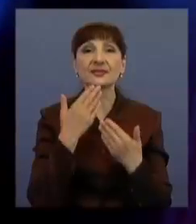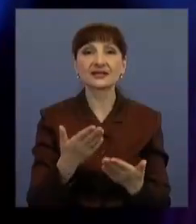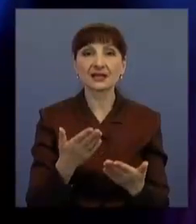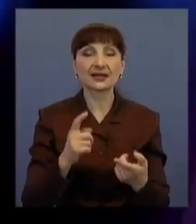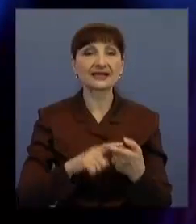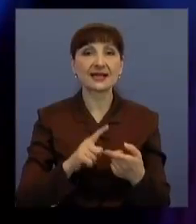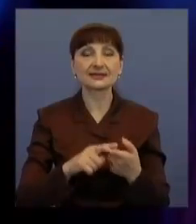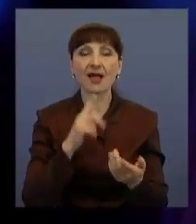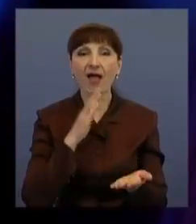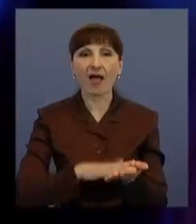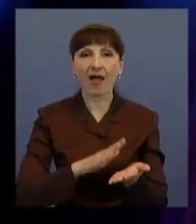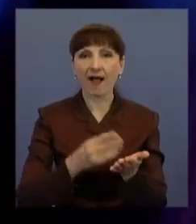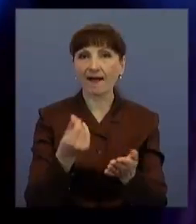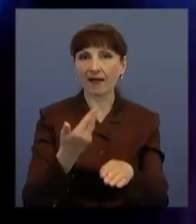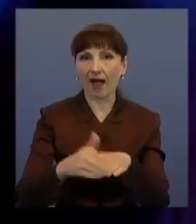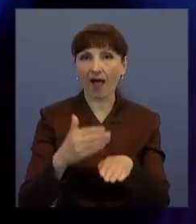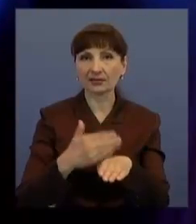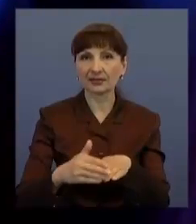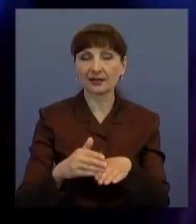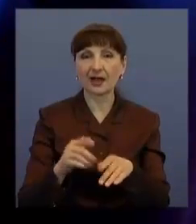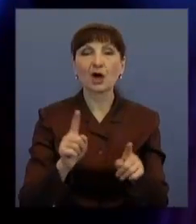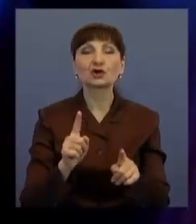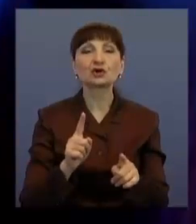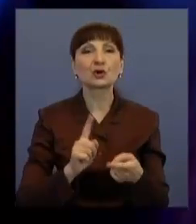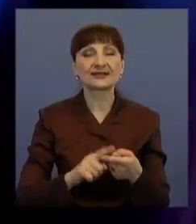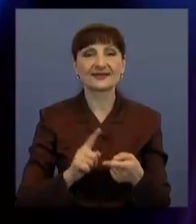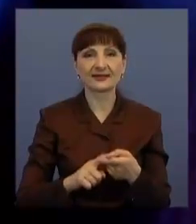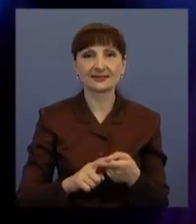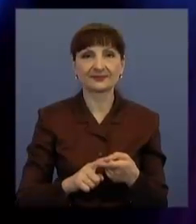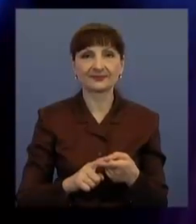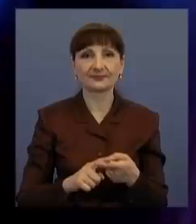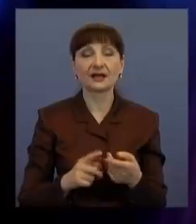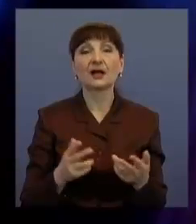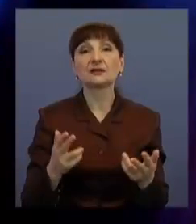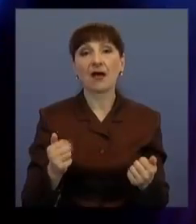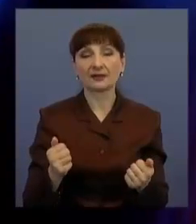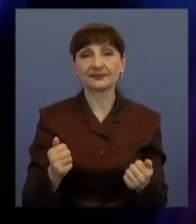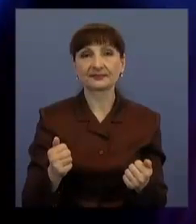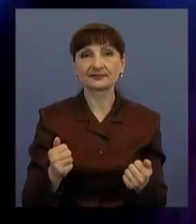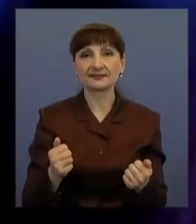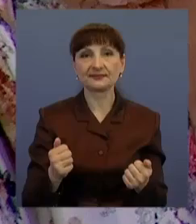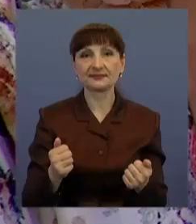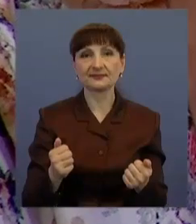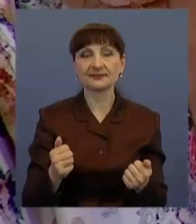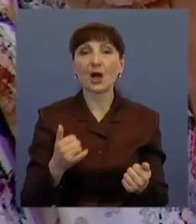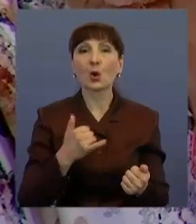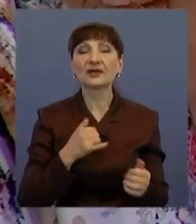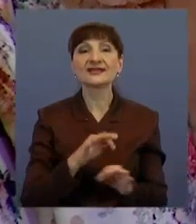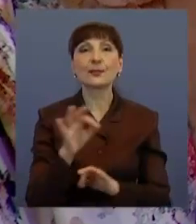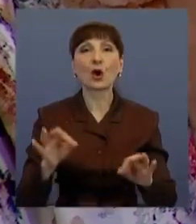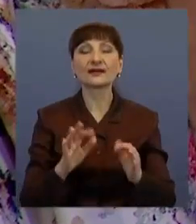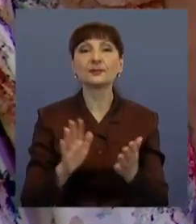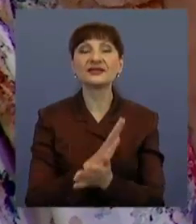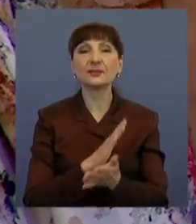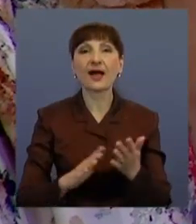касательно грантов. Что у нас с этой категорией? Да, а у нас вот проект «Бесплатное